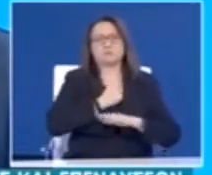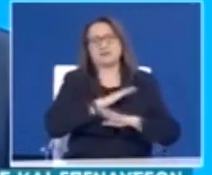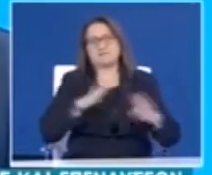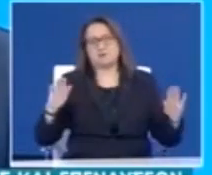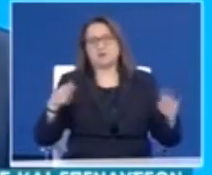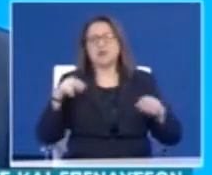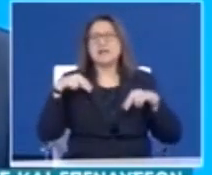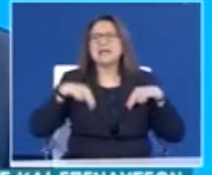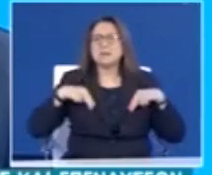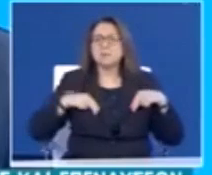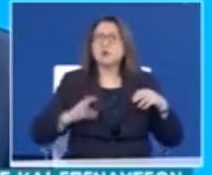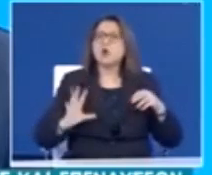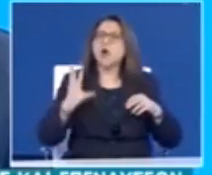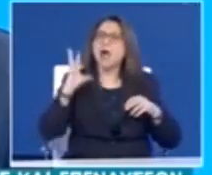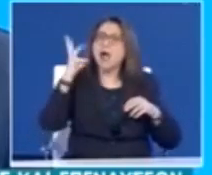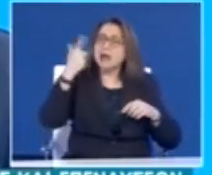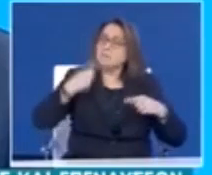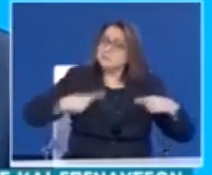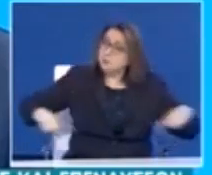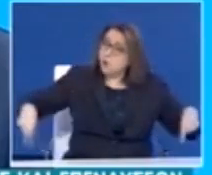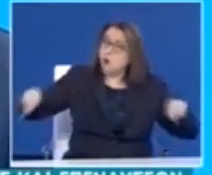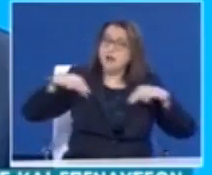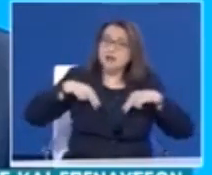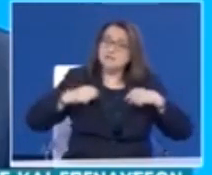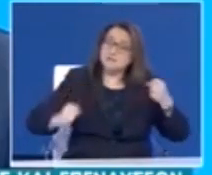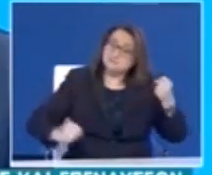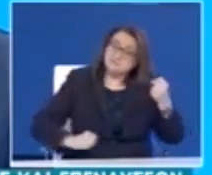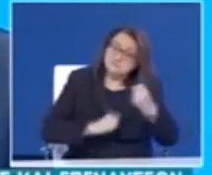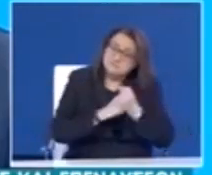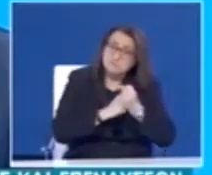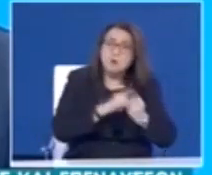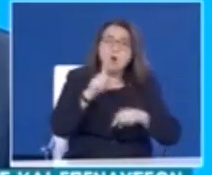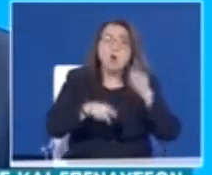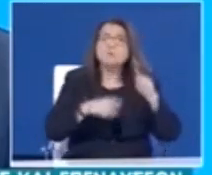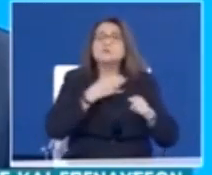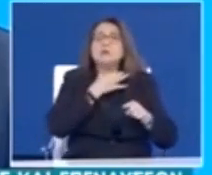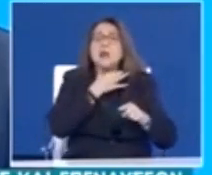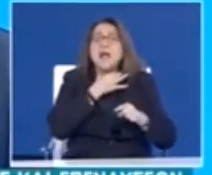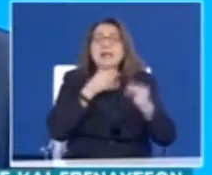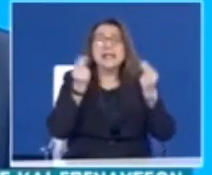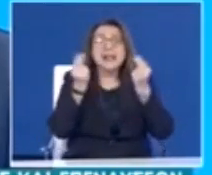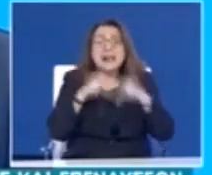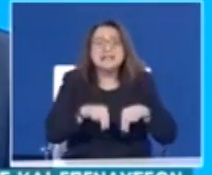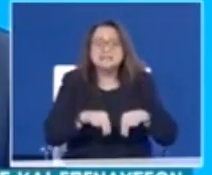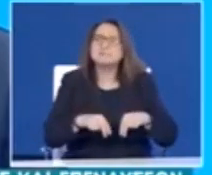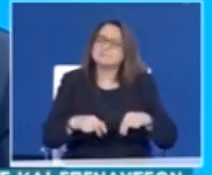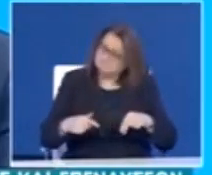θα είναι στο πλάι του όποιου χρειαστεί λύση στο πρόβλημά του. Θέλουμε να πάμε μπροστά όλοι μαζί.